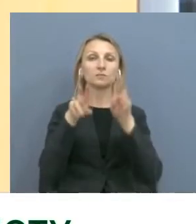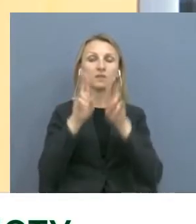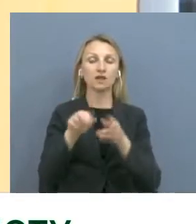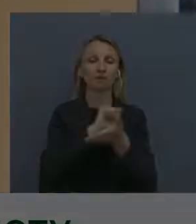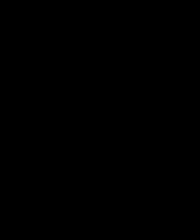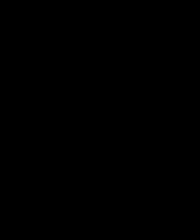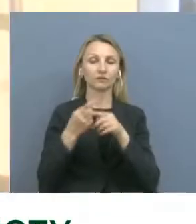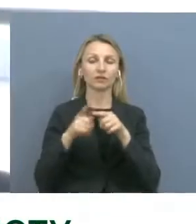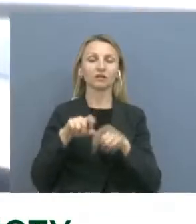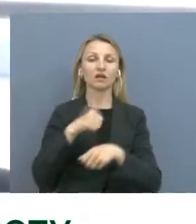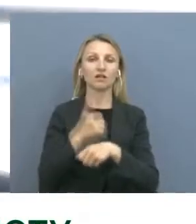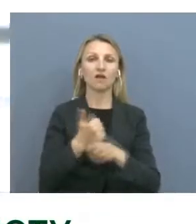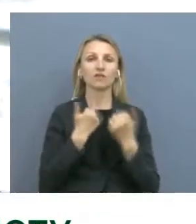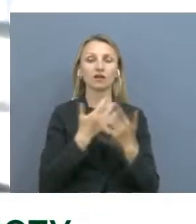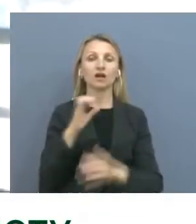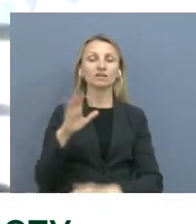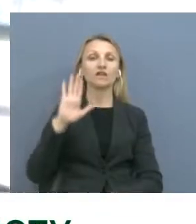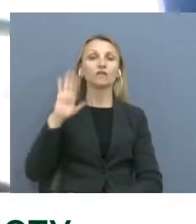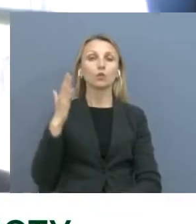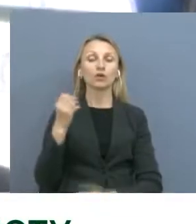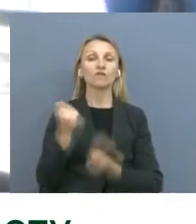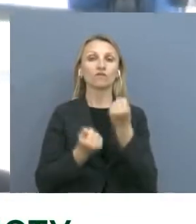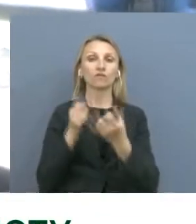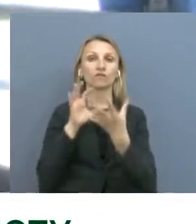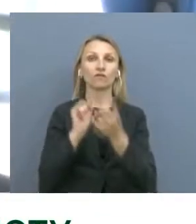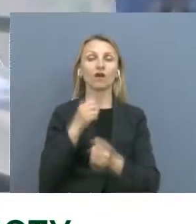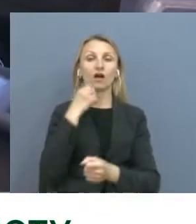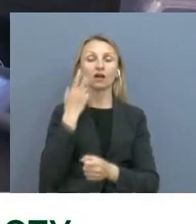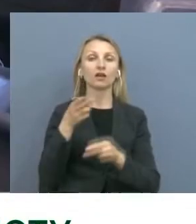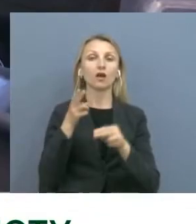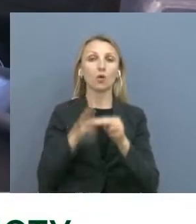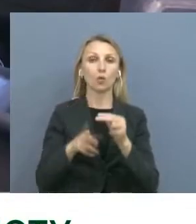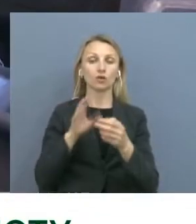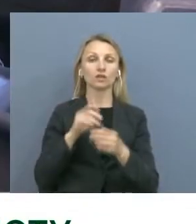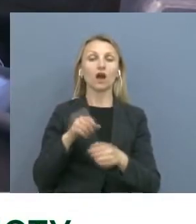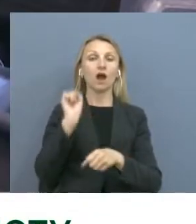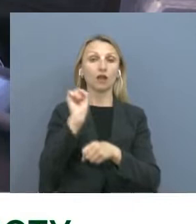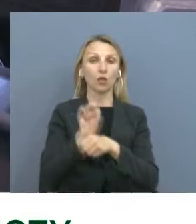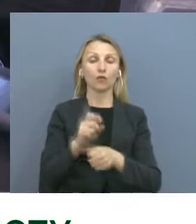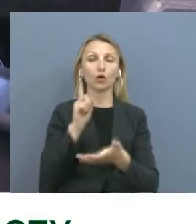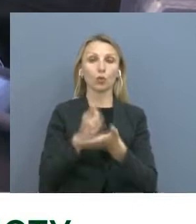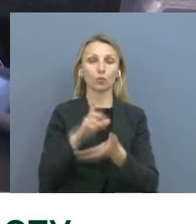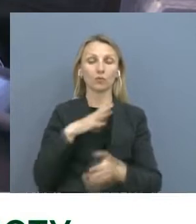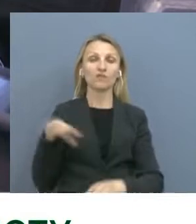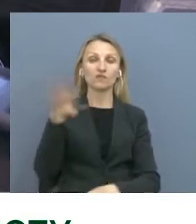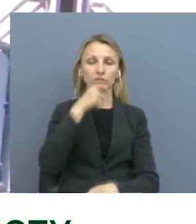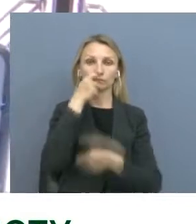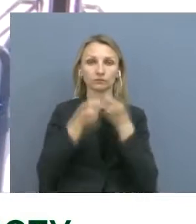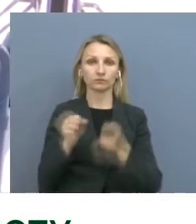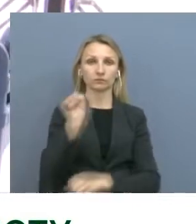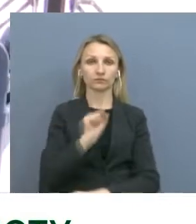Это главное требование. А со вторника водитель автобуса по прибытию конечной остановки должен провести полную санитарную